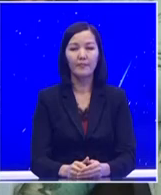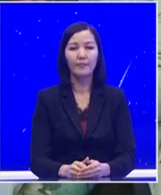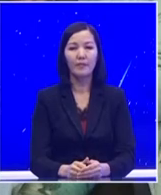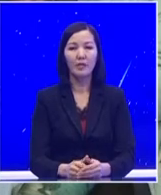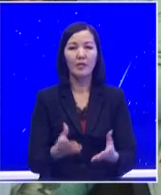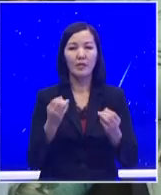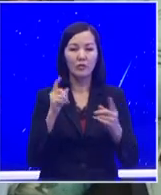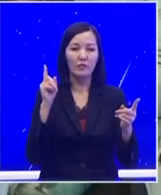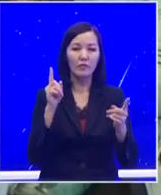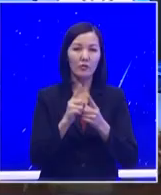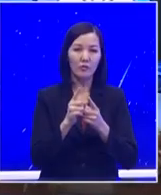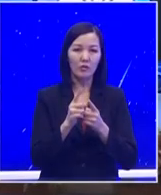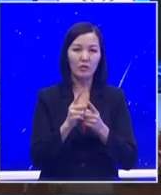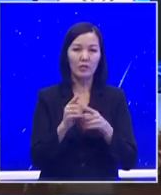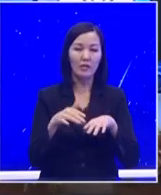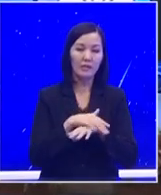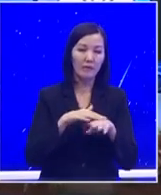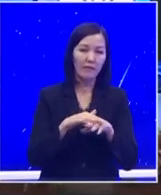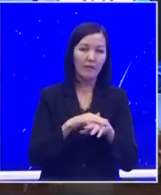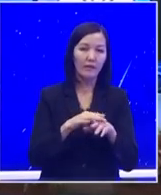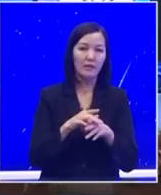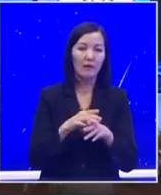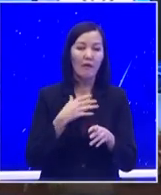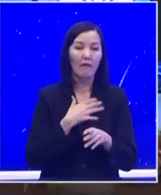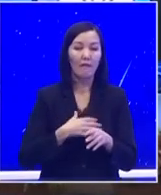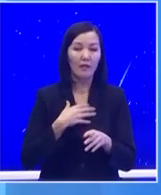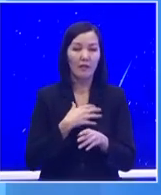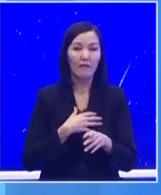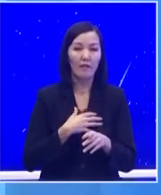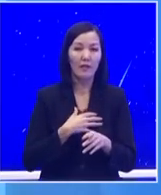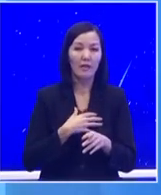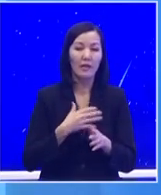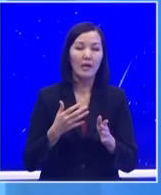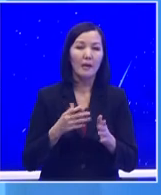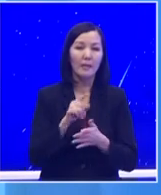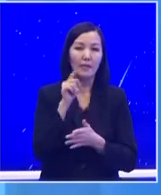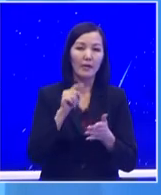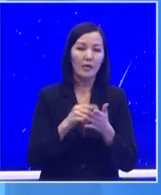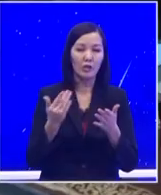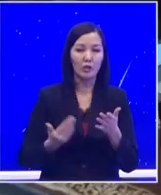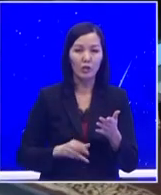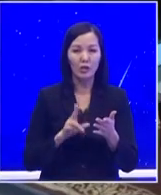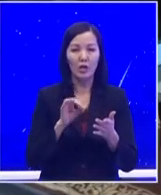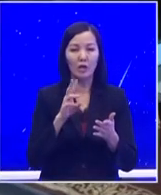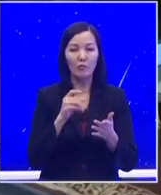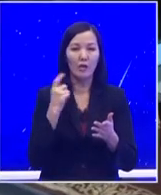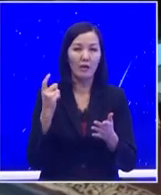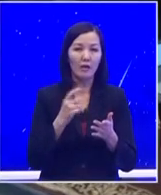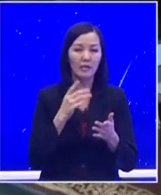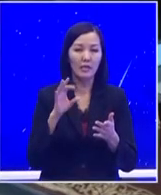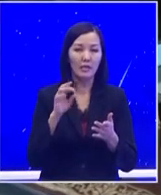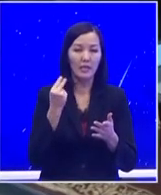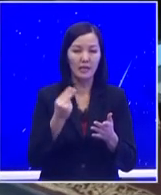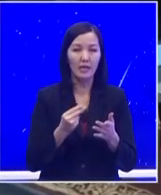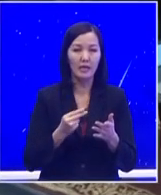обошлась встреча и без обратной связи с населением. Жителей города волновали, как обычно, насущные проблемы в сфере жилищно-коммунального хозяйства, социальной